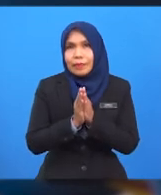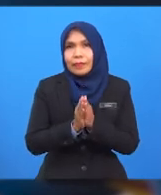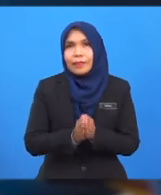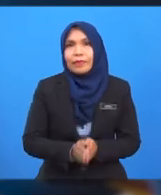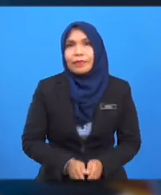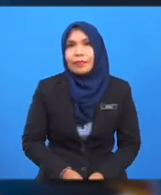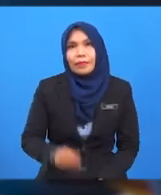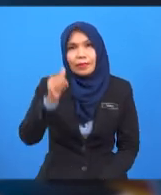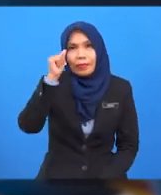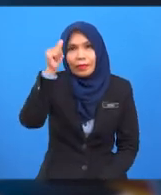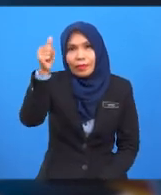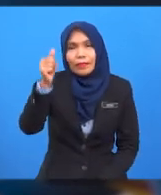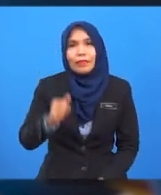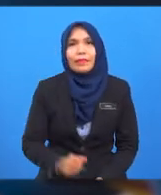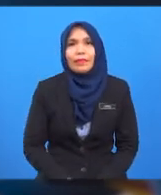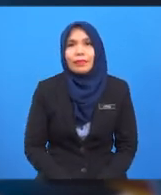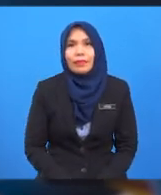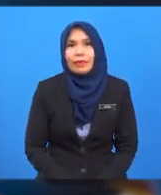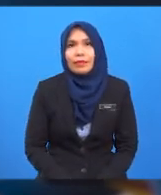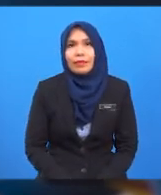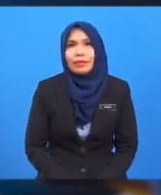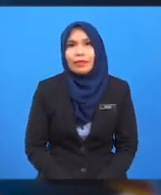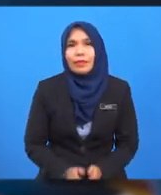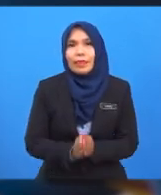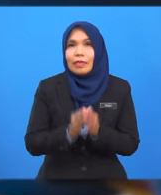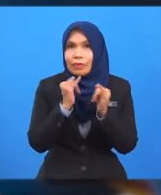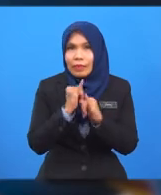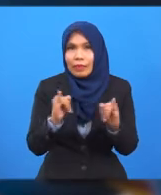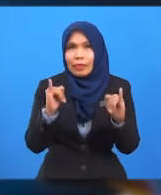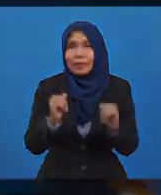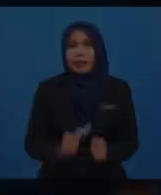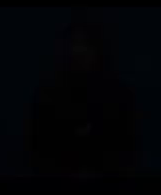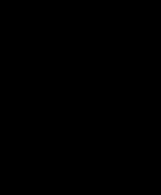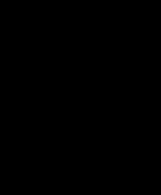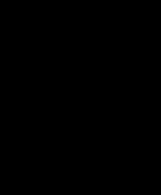Wassalamualaikum warahmatullahi wabarakatuh. Dan salam sejahtera.